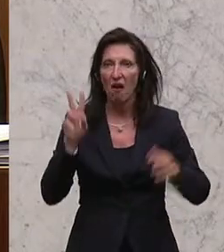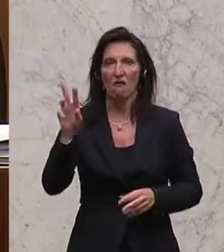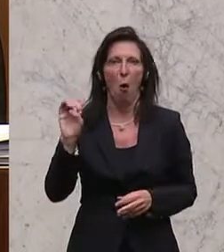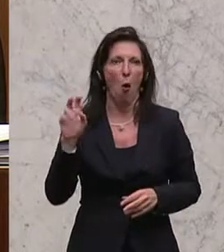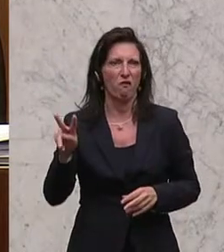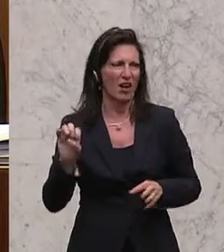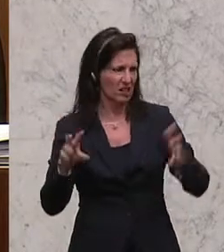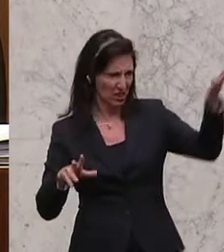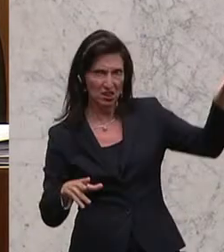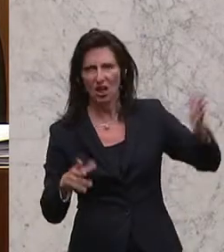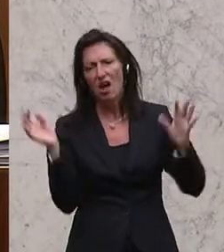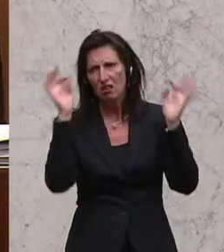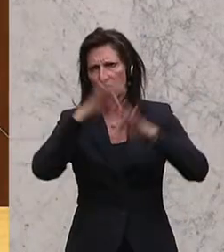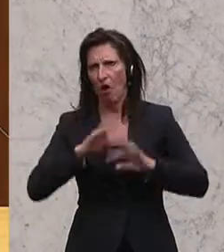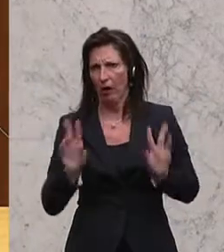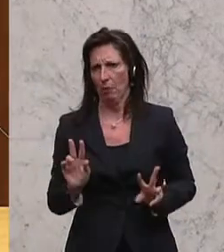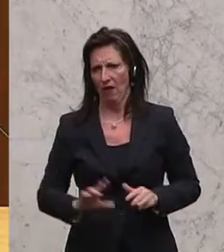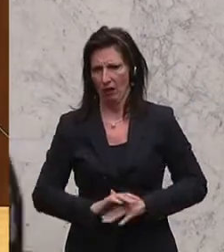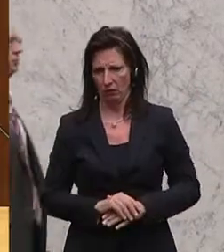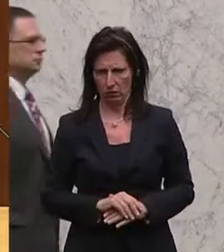alles gefallen lassen. Traurig, aber wahr.